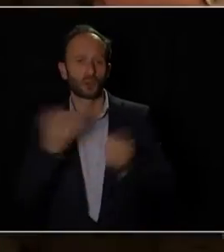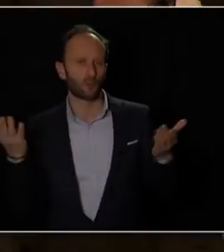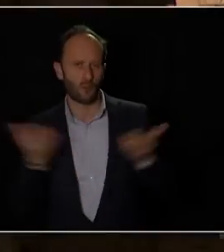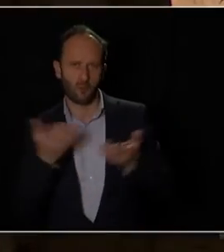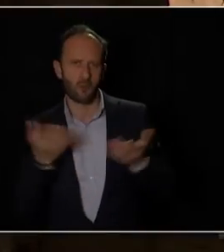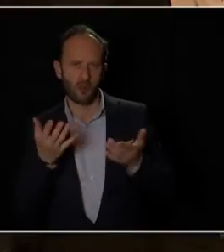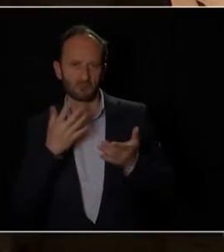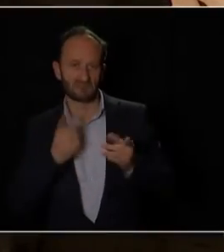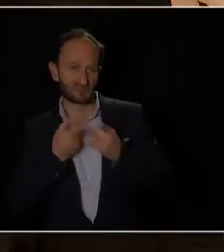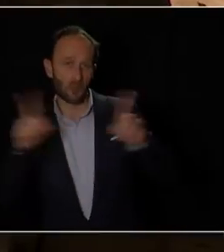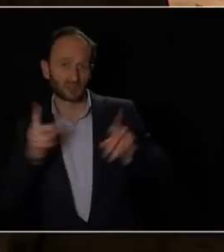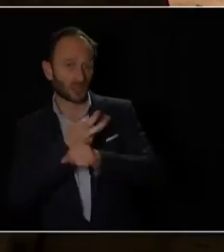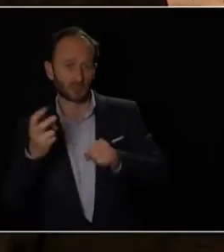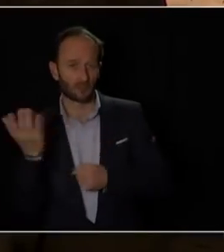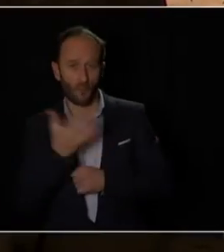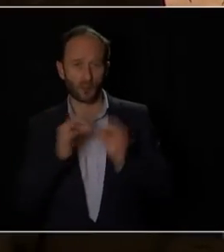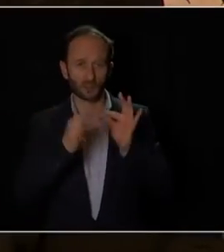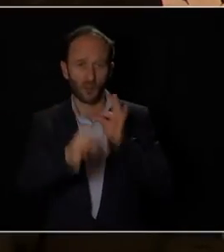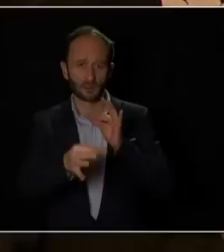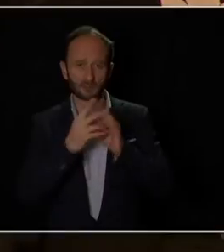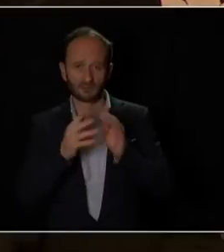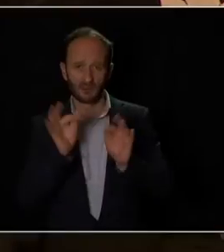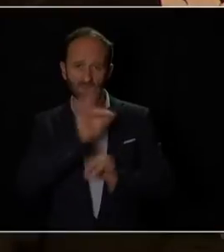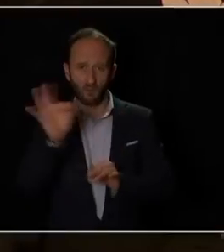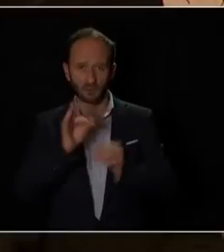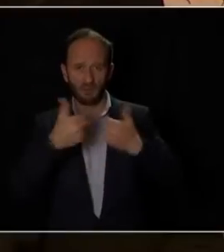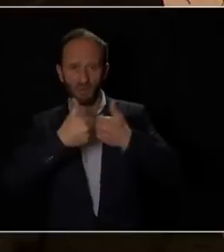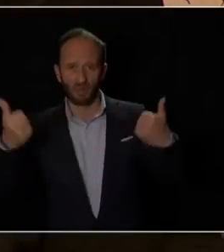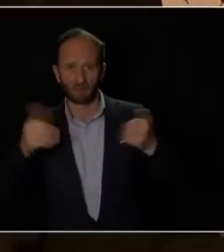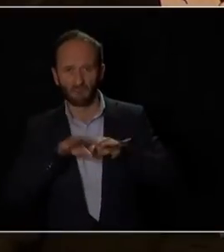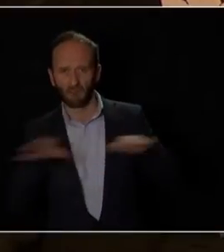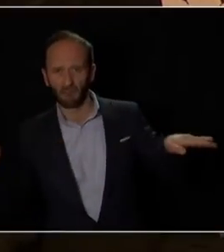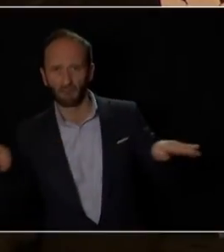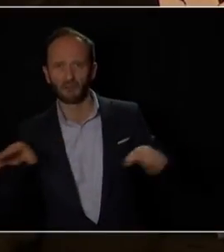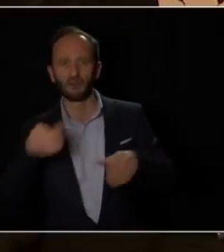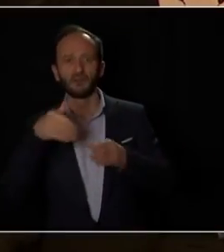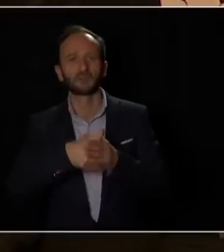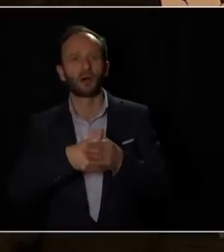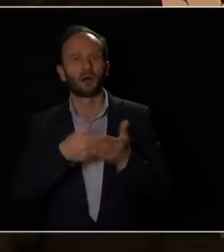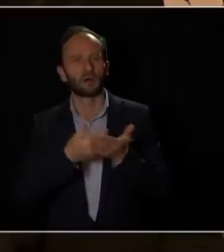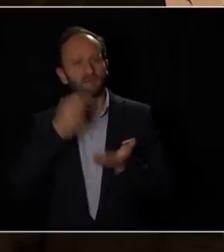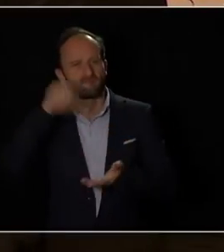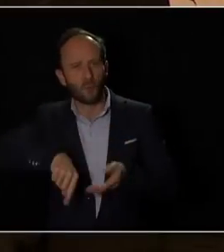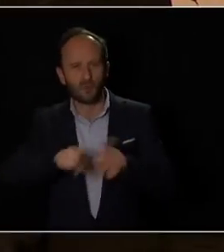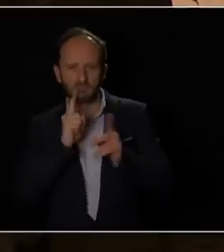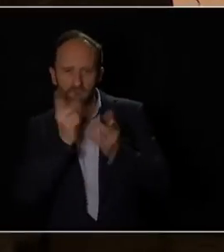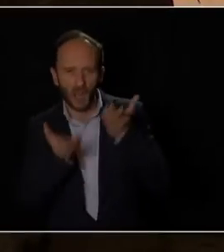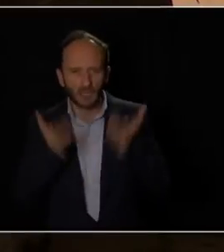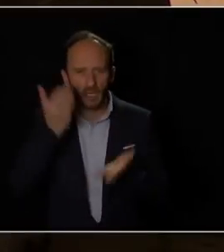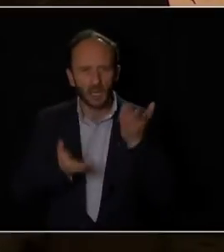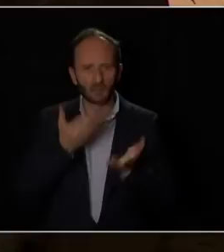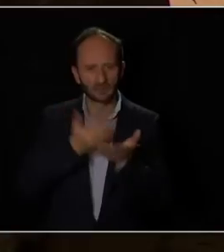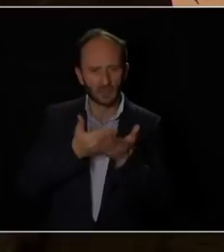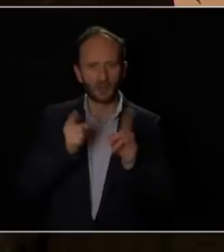notre démocratie serait de voir ces deux Frances s'écarter l'une de l'autre. Tout est dans la ligne de partage et d'équilibre entre